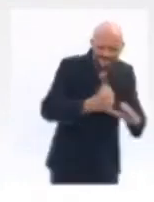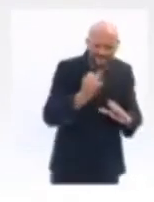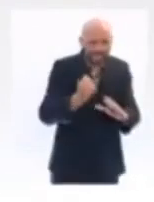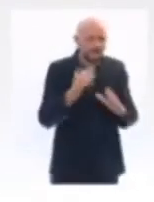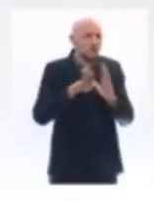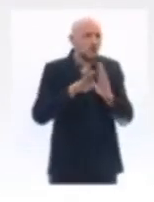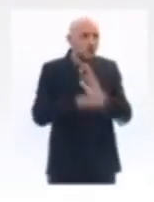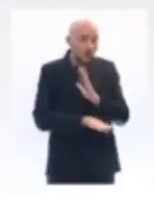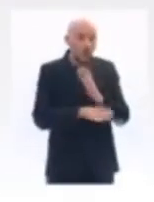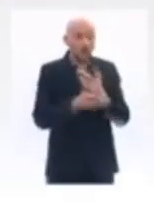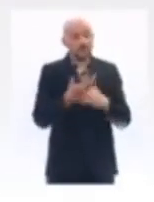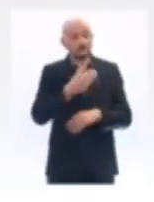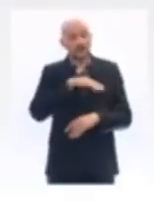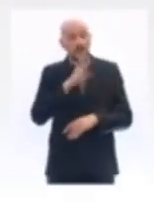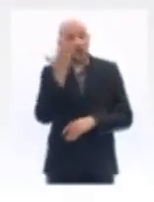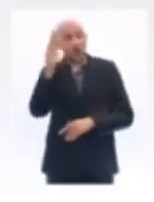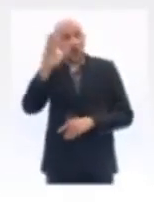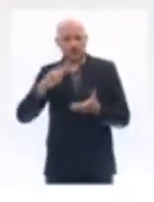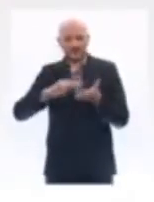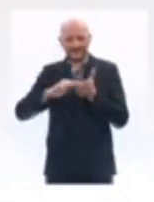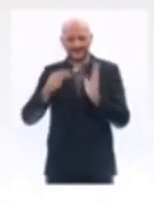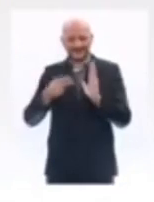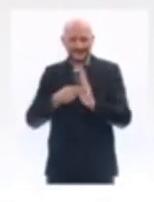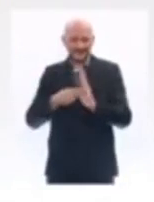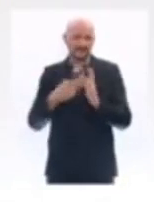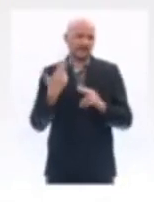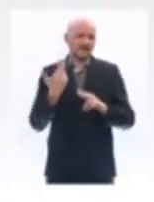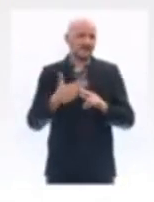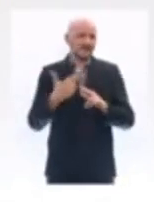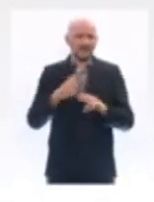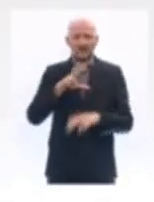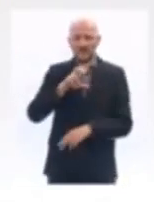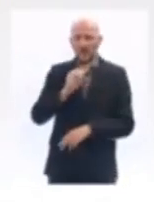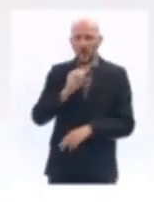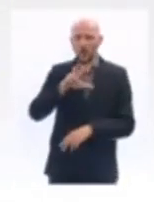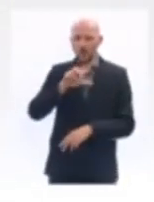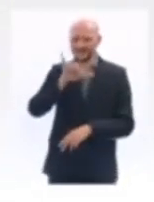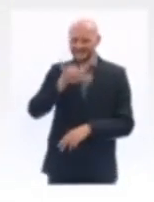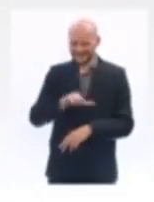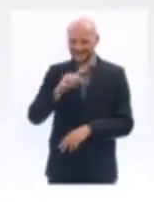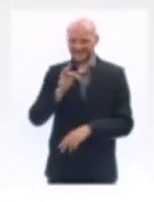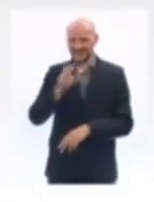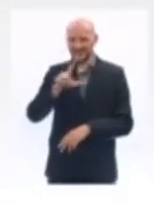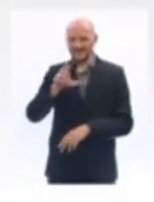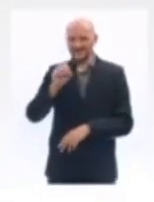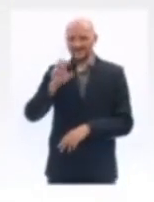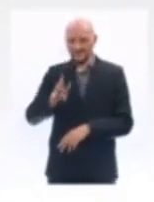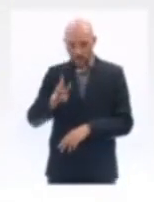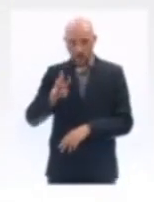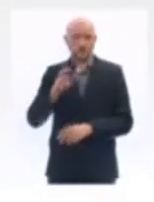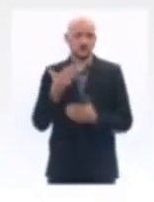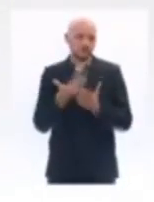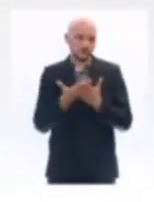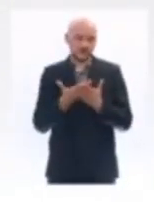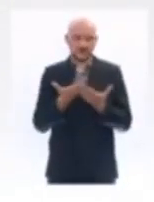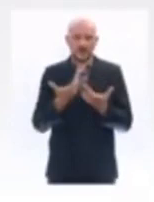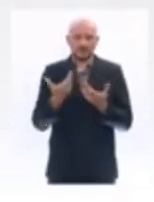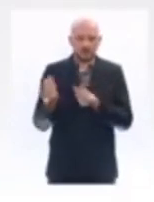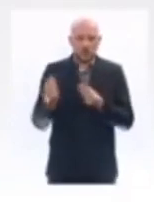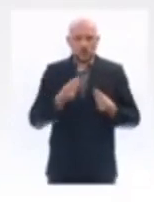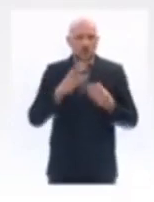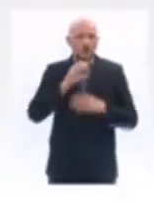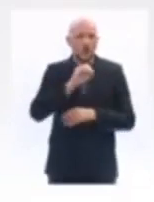x10 en 3 semaines. Et ça va moins vite en France. Pourquoi? Ce n'est pas parce que le virus serait différent. C'est parce que les mesures de gestion, probablement, hein, les mesures de gestion,